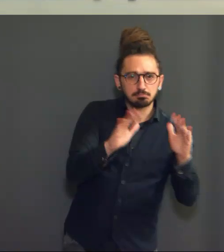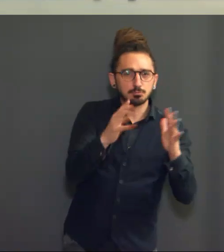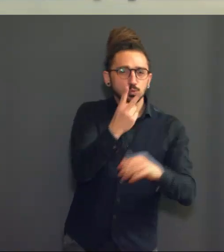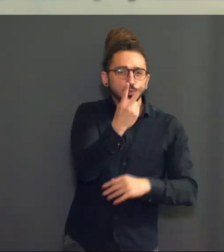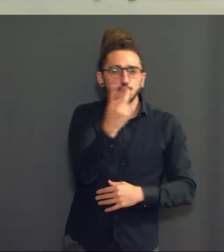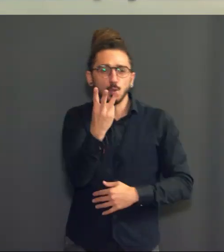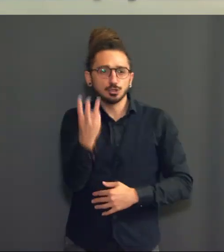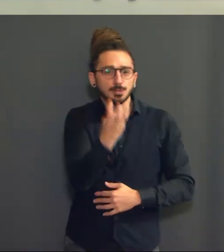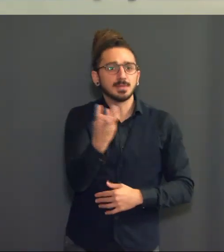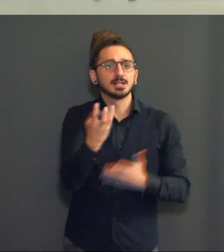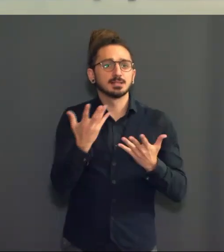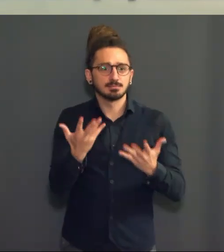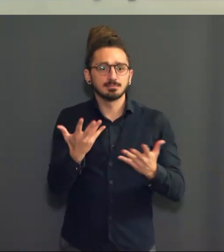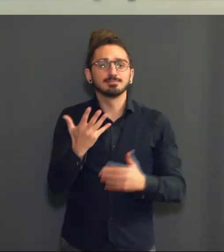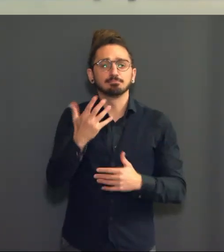1er mai.